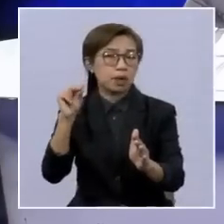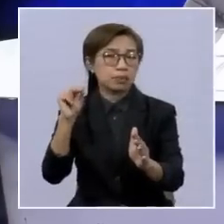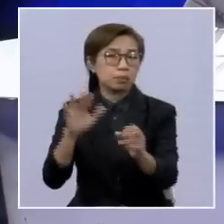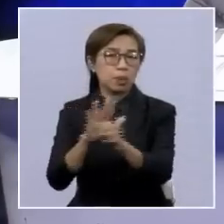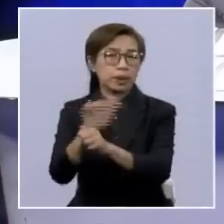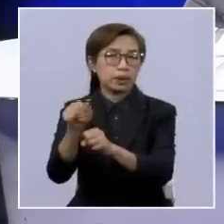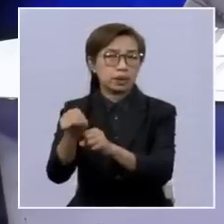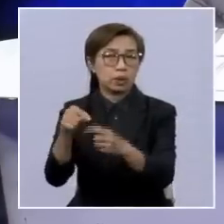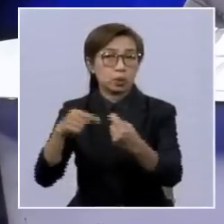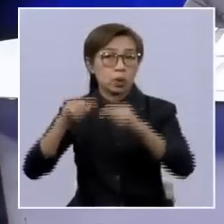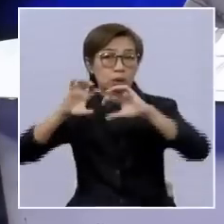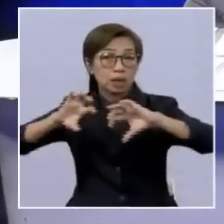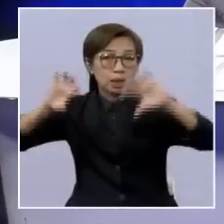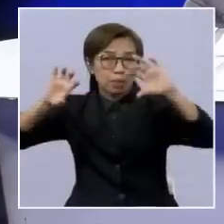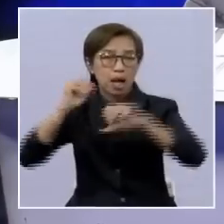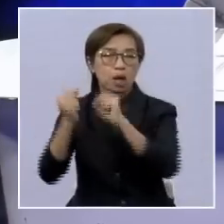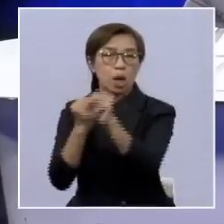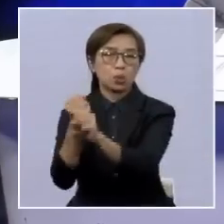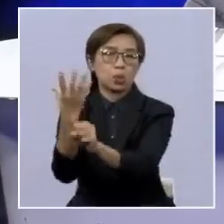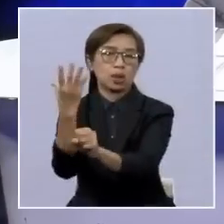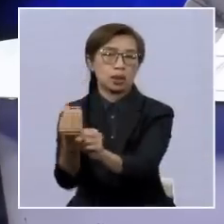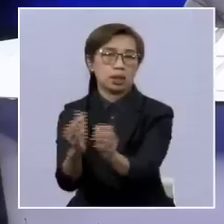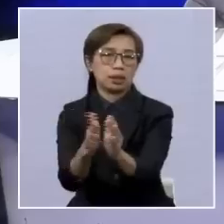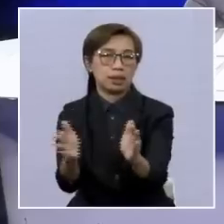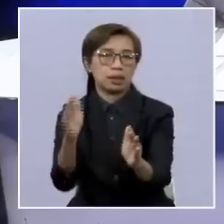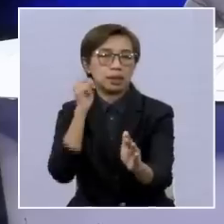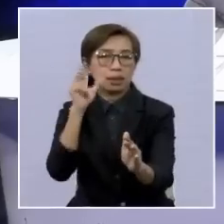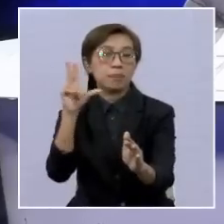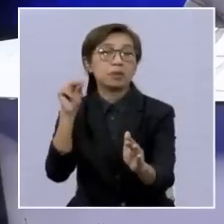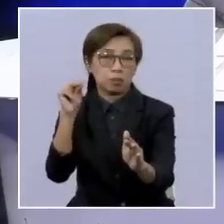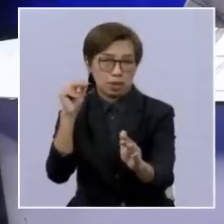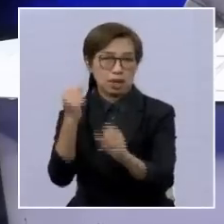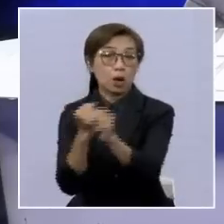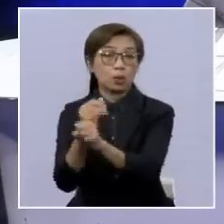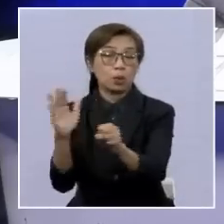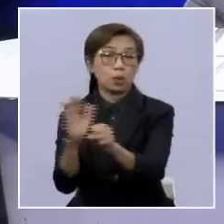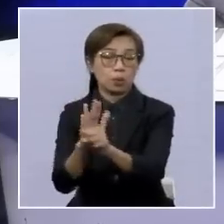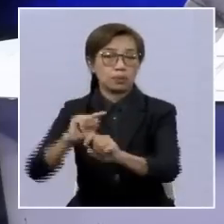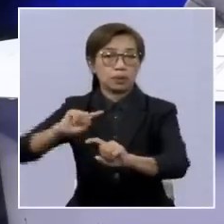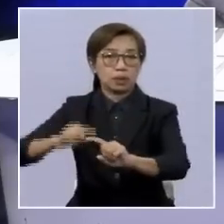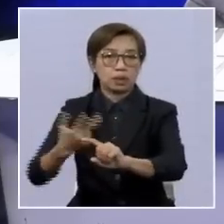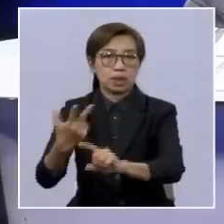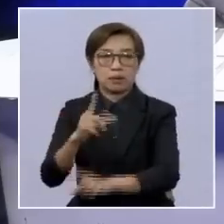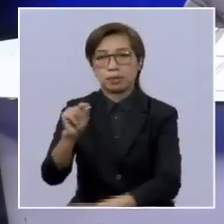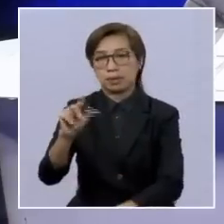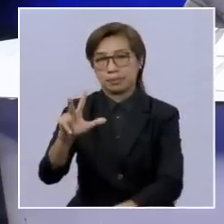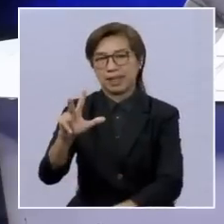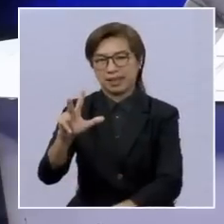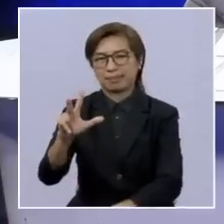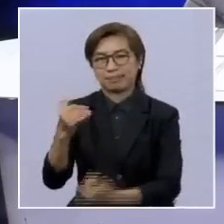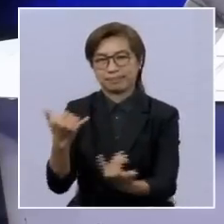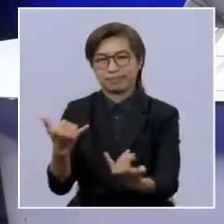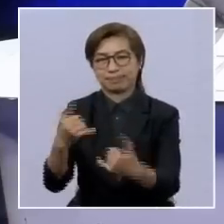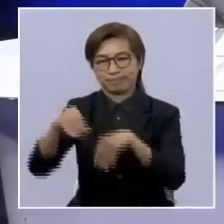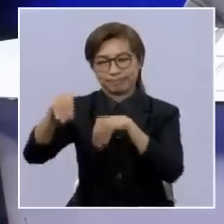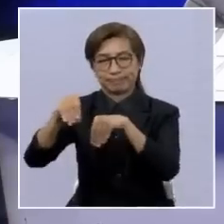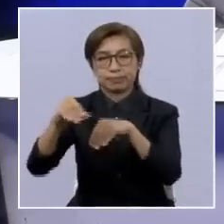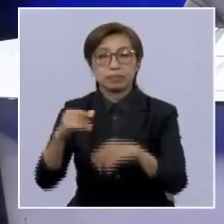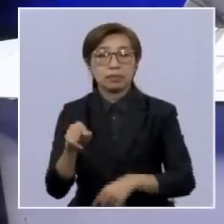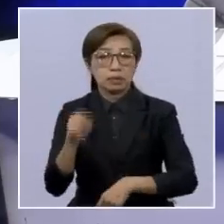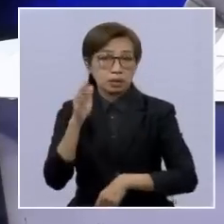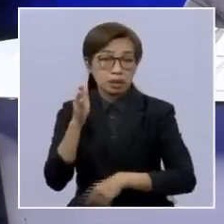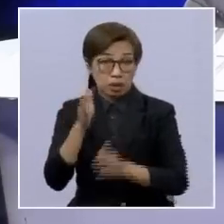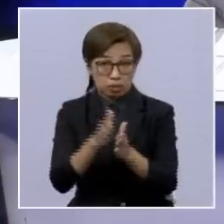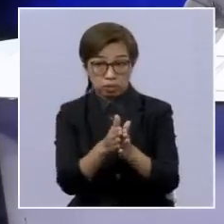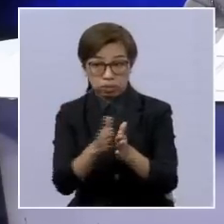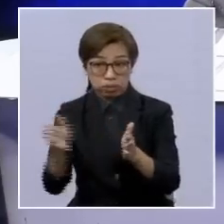าระของรัฐบาลพลเอกประยุทธ์จันทร์โอชาที่จะครบวาระในวันที่23มีนาคมที่จะถึงนี้แล้วและเชื่อว่าหลังจากนี้อะ